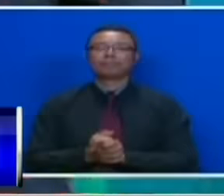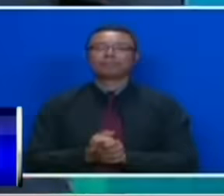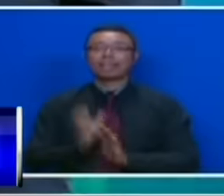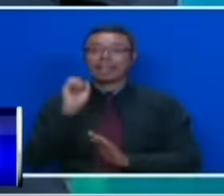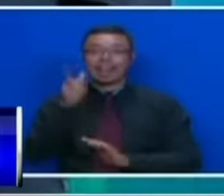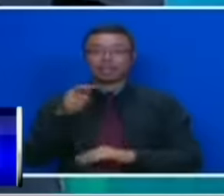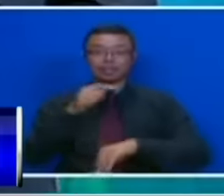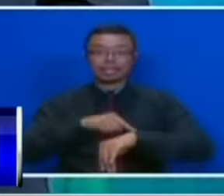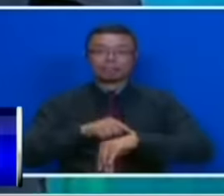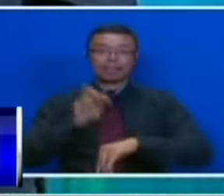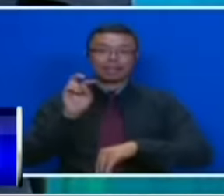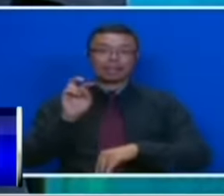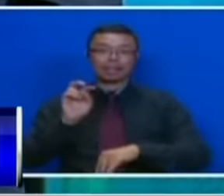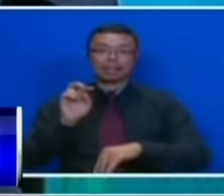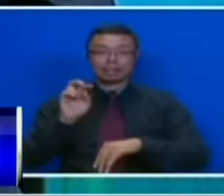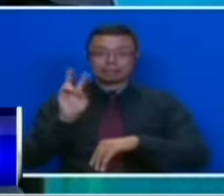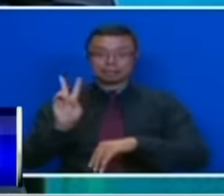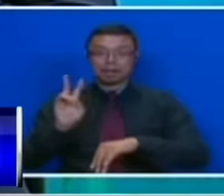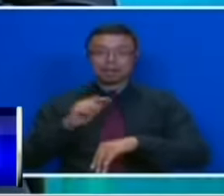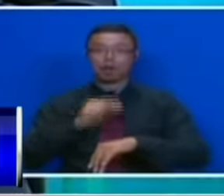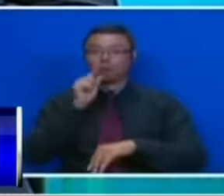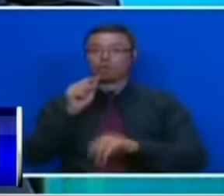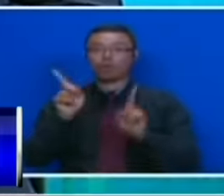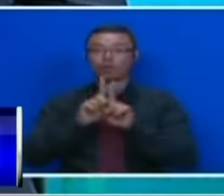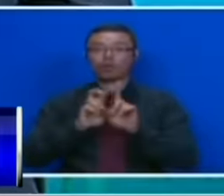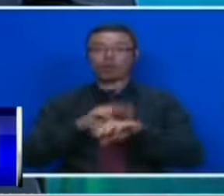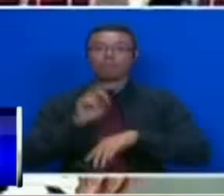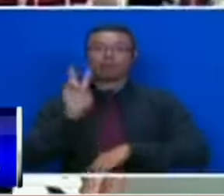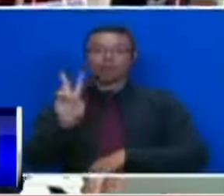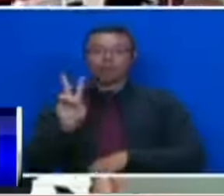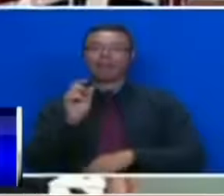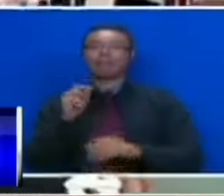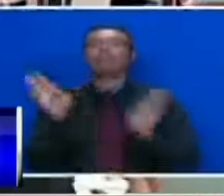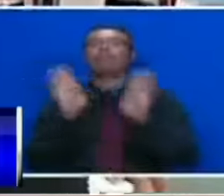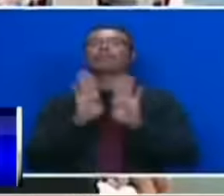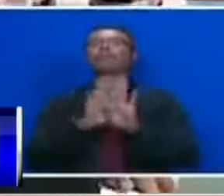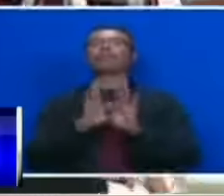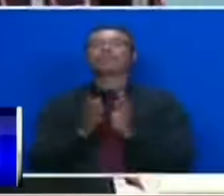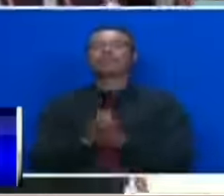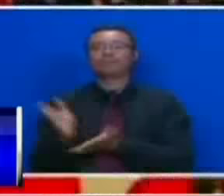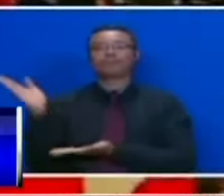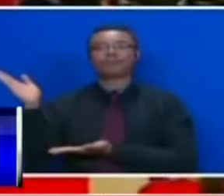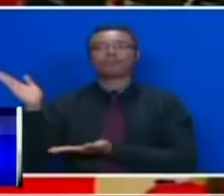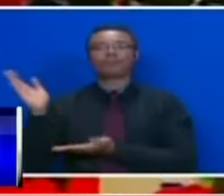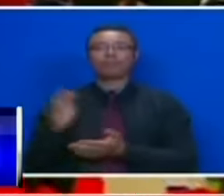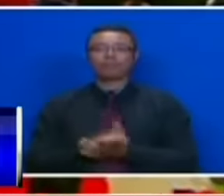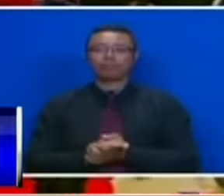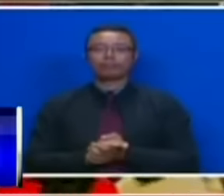Selanjutnya kesempatan yang sama untuk Paslon 2 menyampaikan pernyataan penutup. Waktu 1 menit,